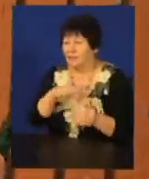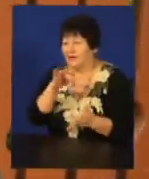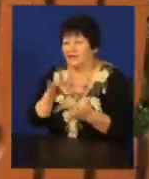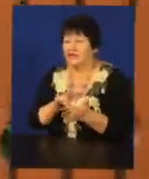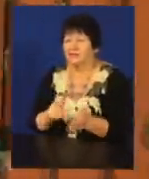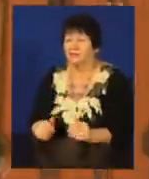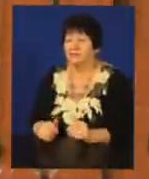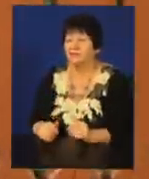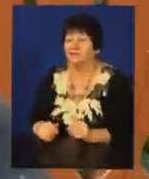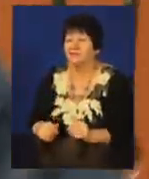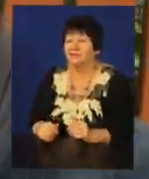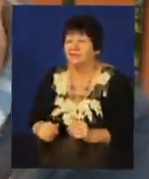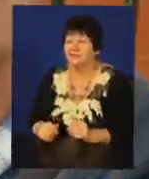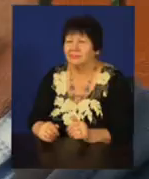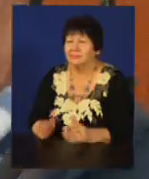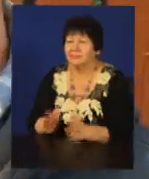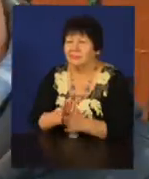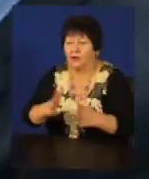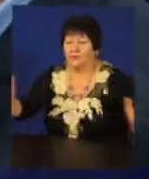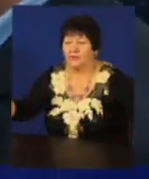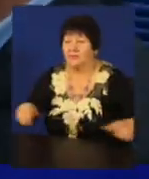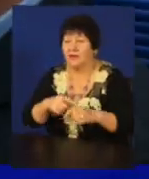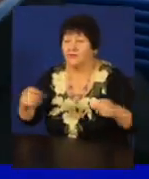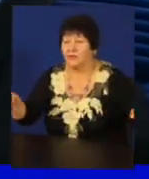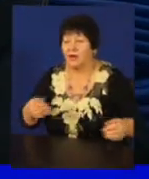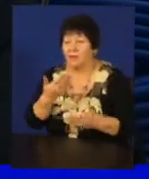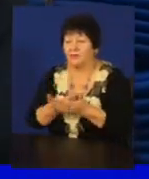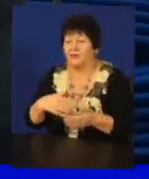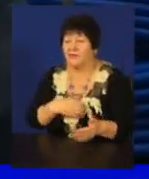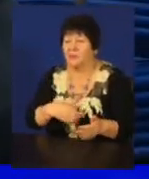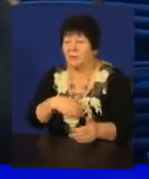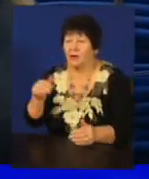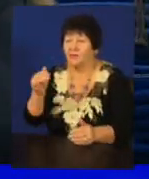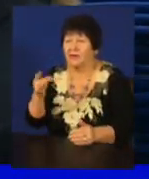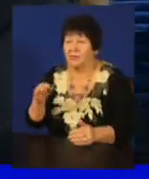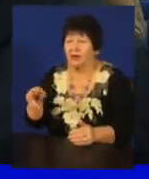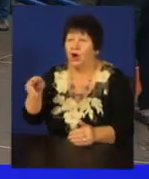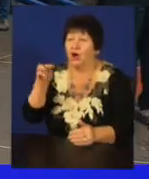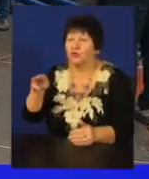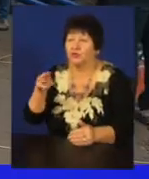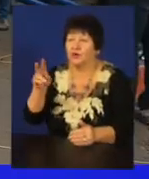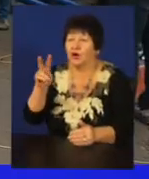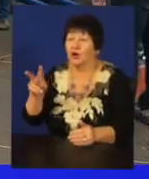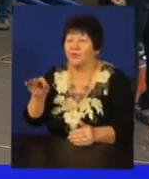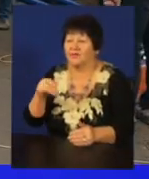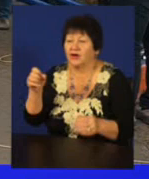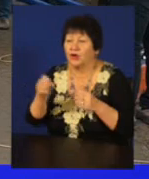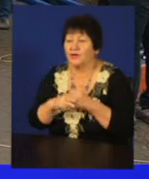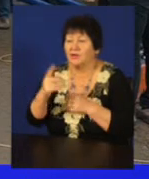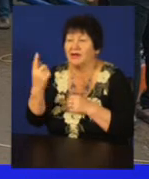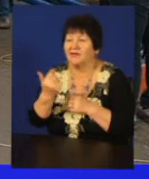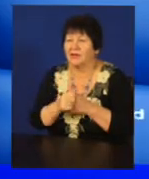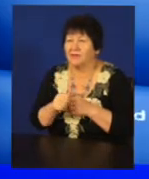și la noi lungimea e mare la asta. Potrivit primarului de Filipeni, Tudor Camerzan, în ultimele săptămâni tot mai